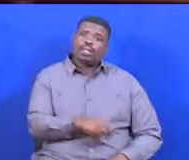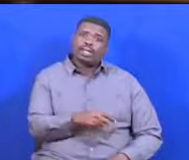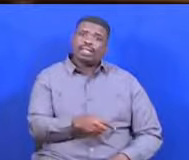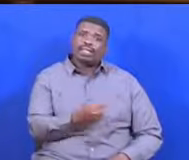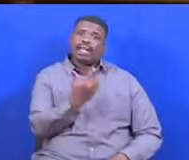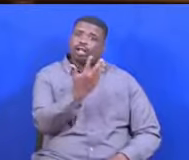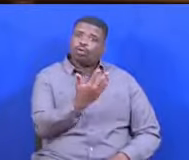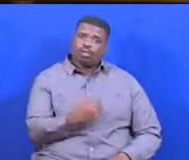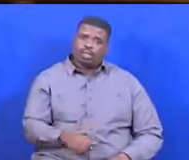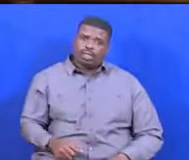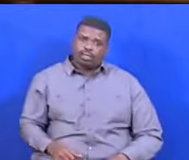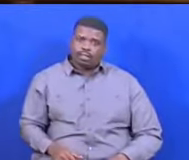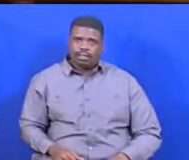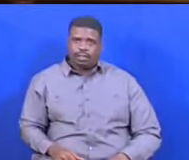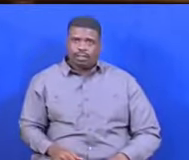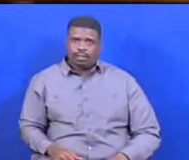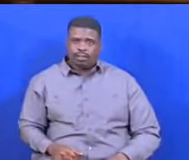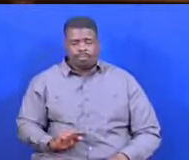1,000,000 na 500,000,